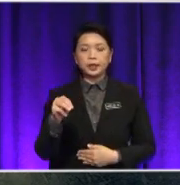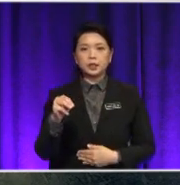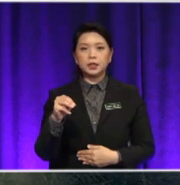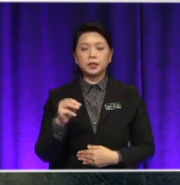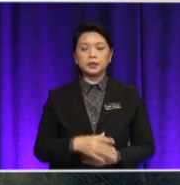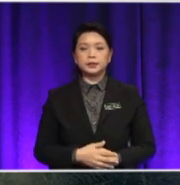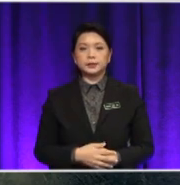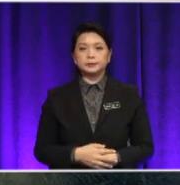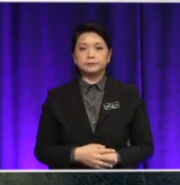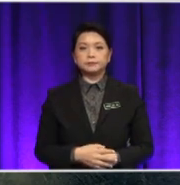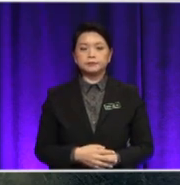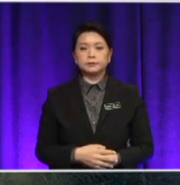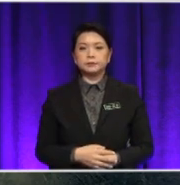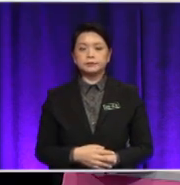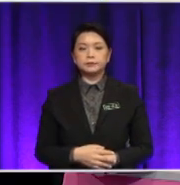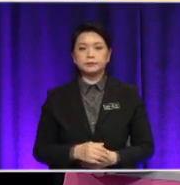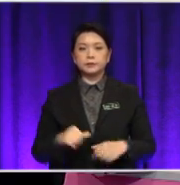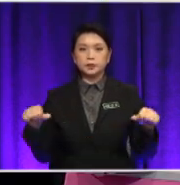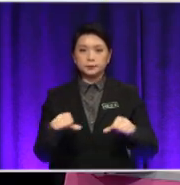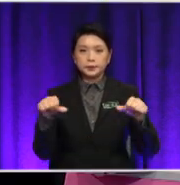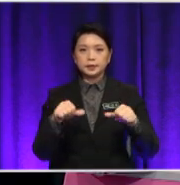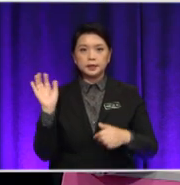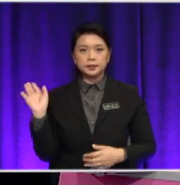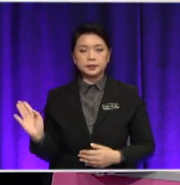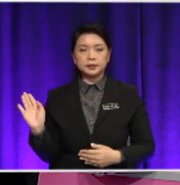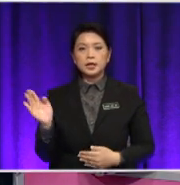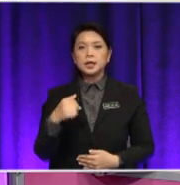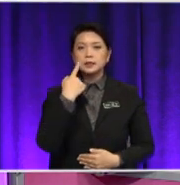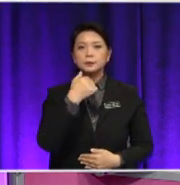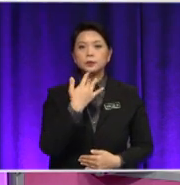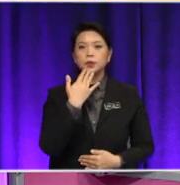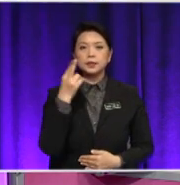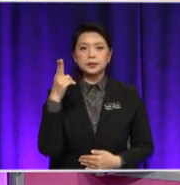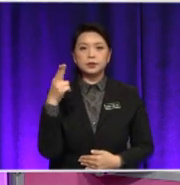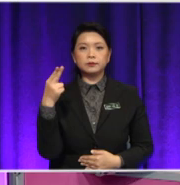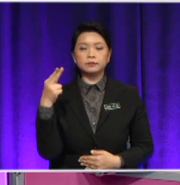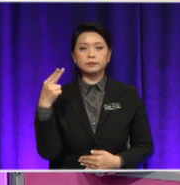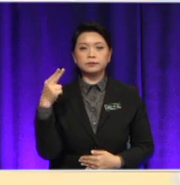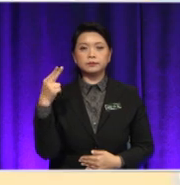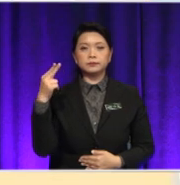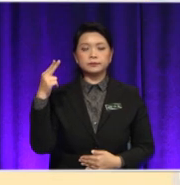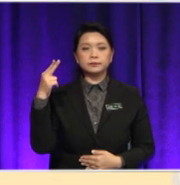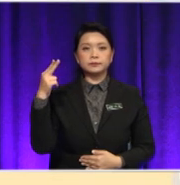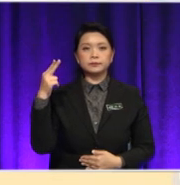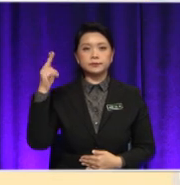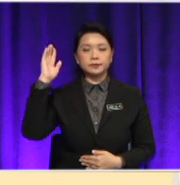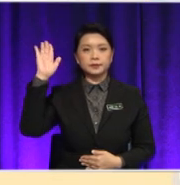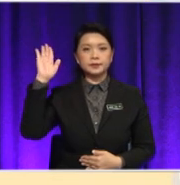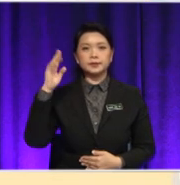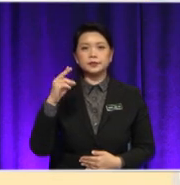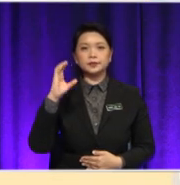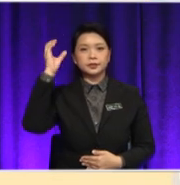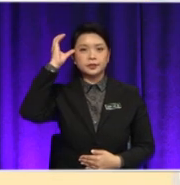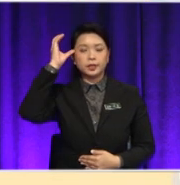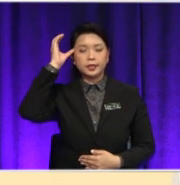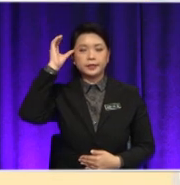Okey, aktiviti yang seterusnya. Siapa tadi yang warna hijau? Angkat tangan. Siapa warna hijau angkat tangan? Chandra Bhushan, cikgu.